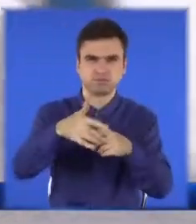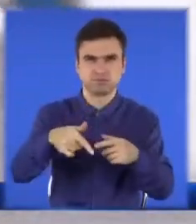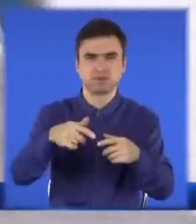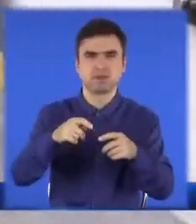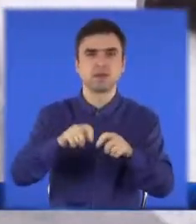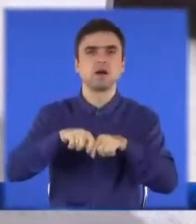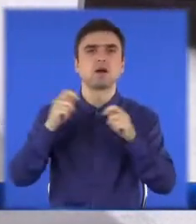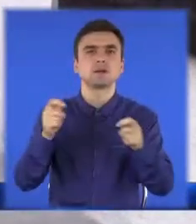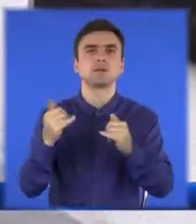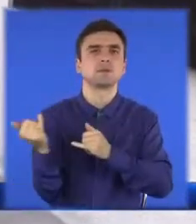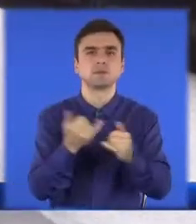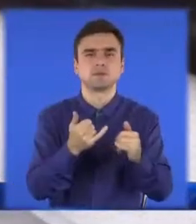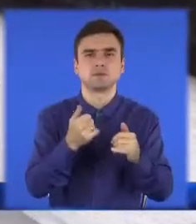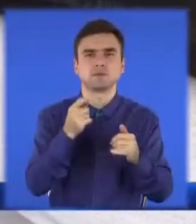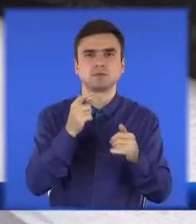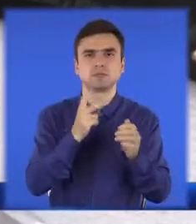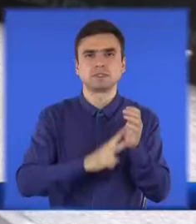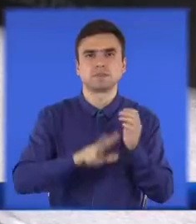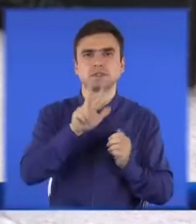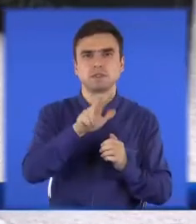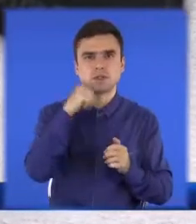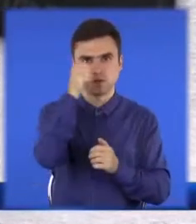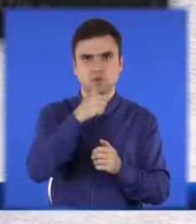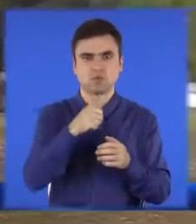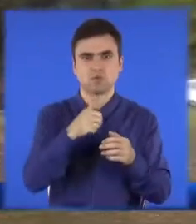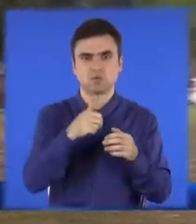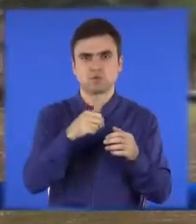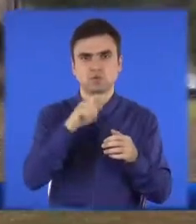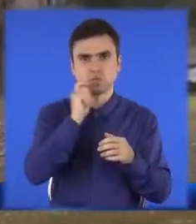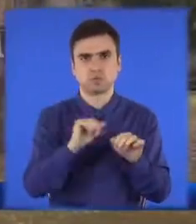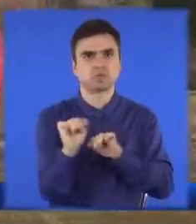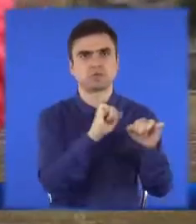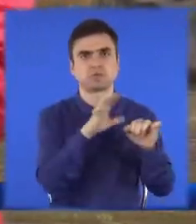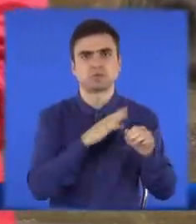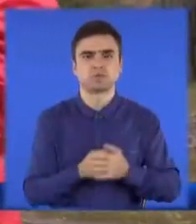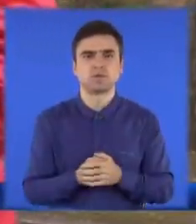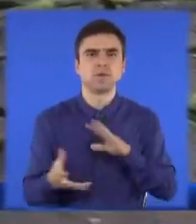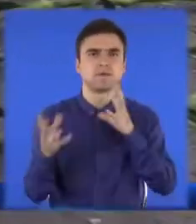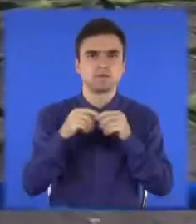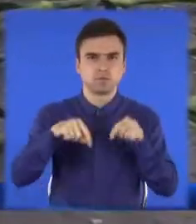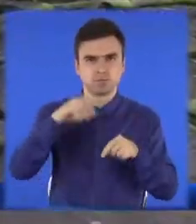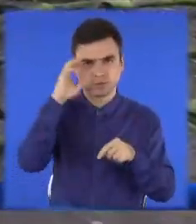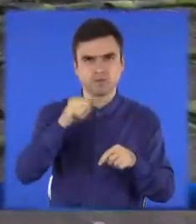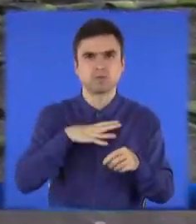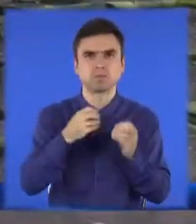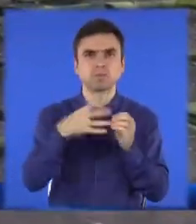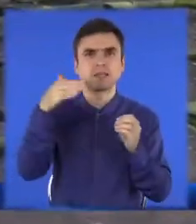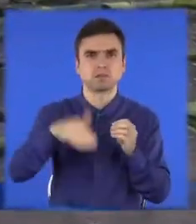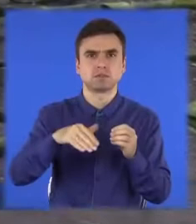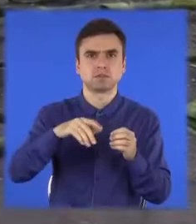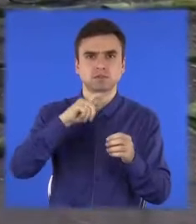Другої світової загинуло близько 25 тисяч криворізьких військовослужбовців. 5 тисяч безвісти зникли. Галина Ганзенко, Дмитро